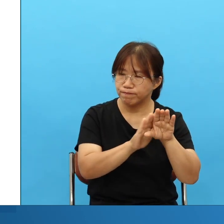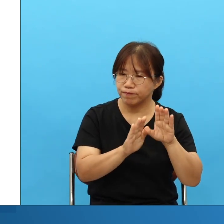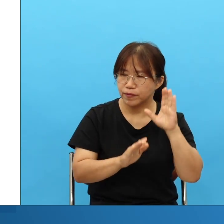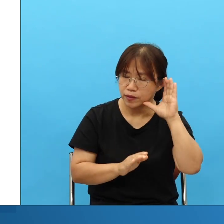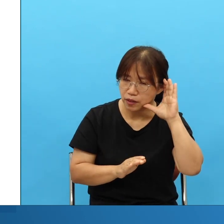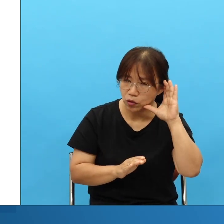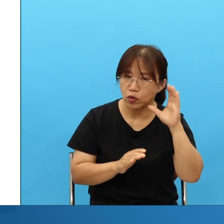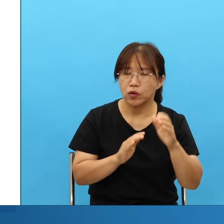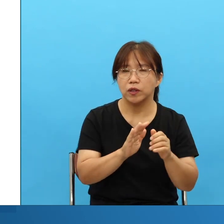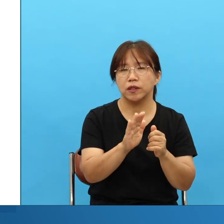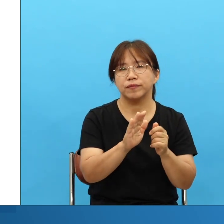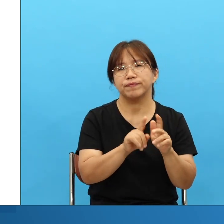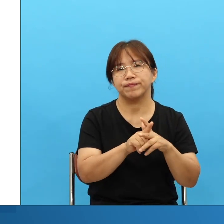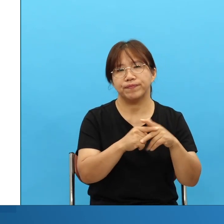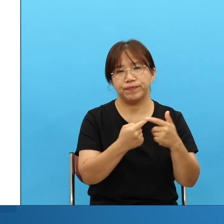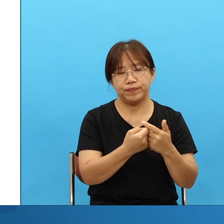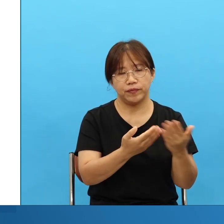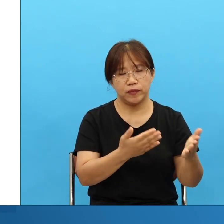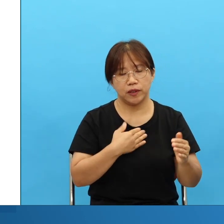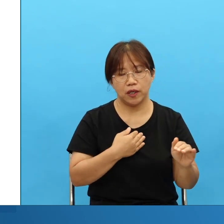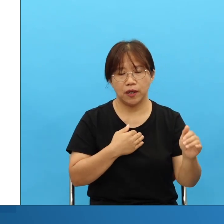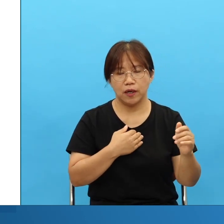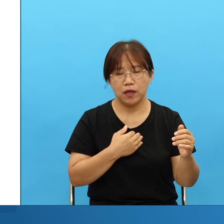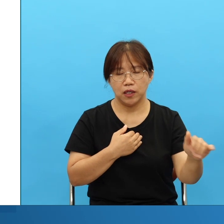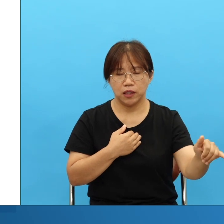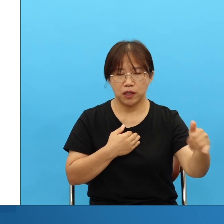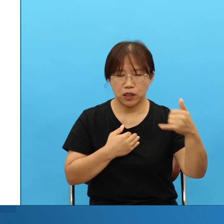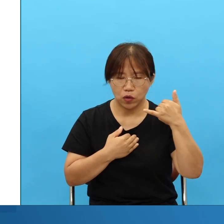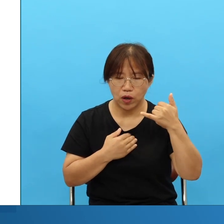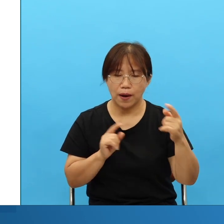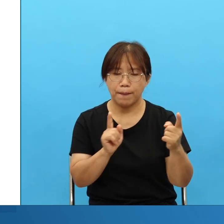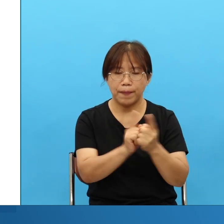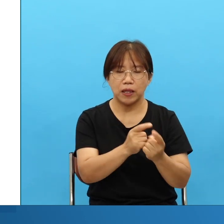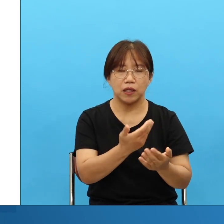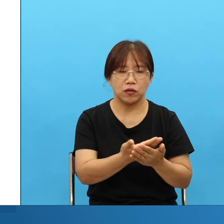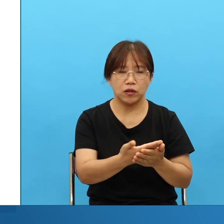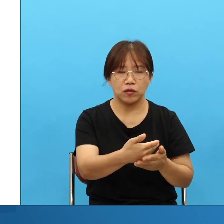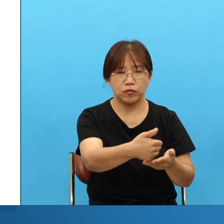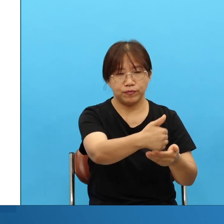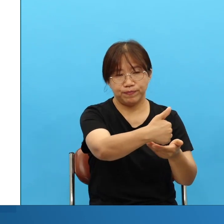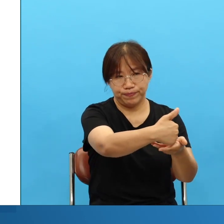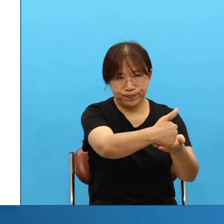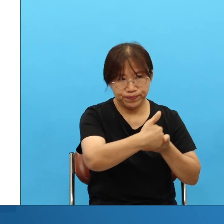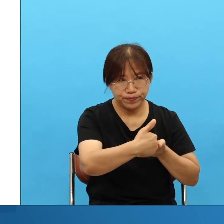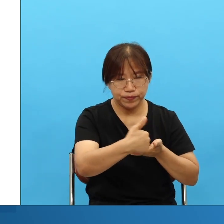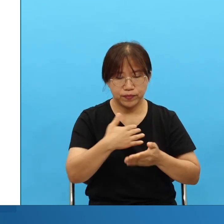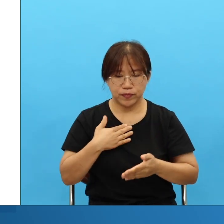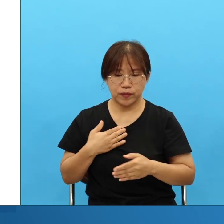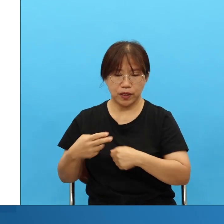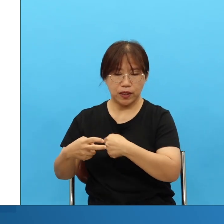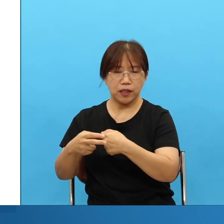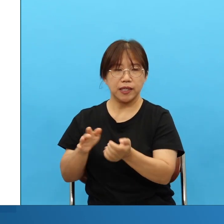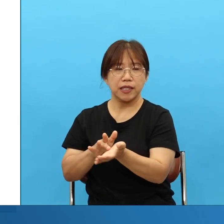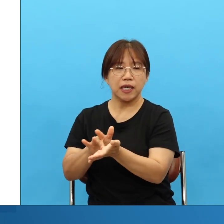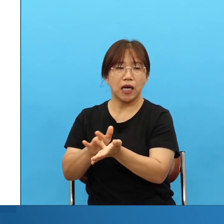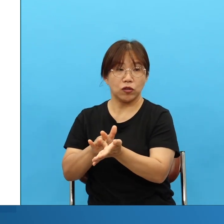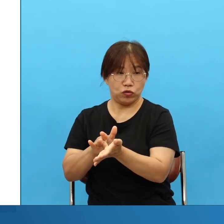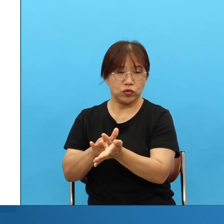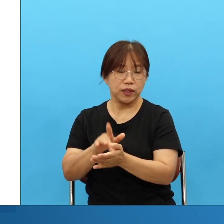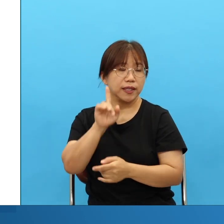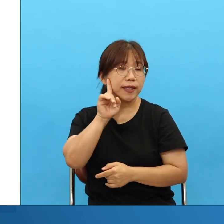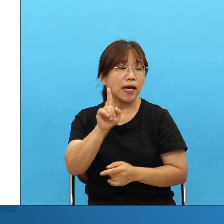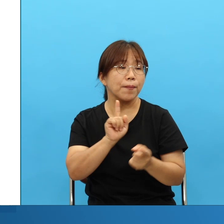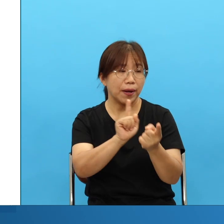저를 만나달라는 거죠. 그때 제가 약국에 근무하고 있었기 때문에 내일 만나자. 내가 마약 퇴치